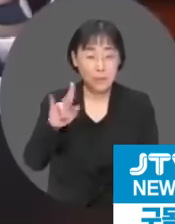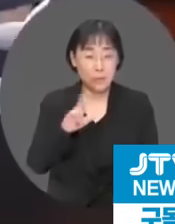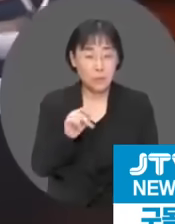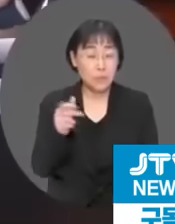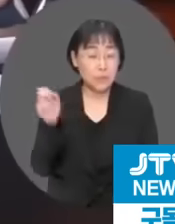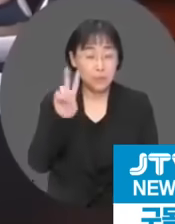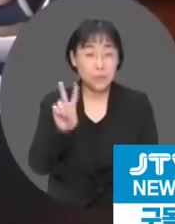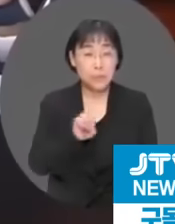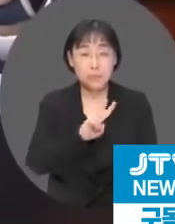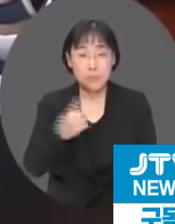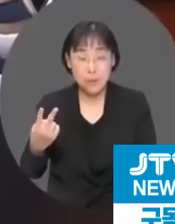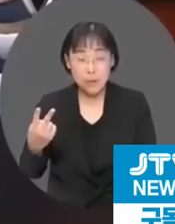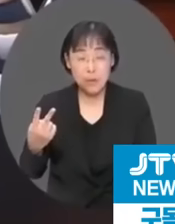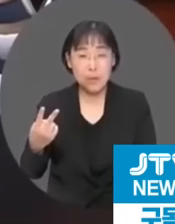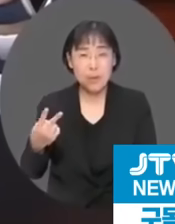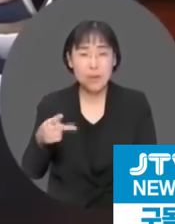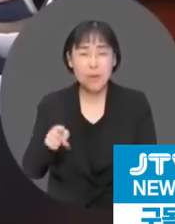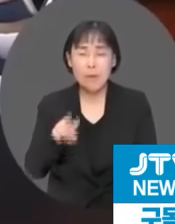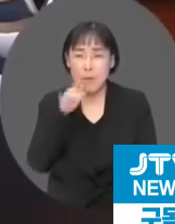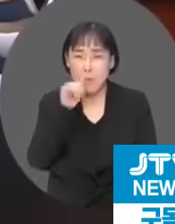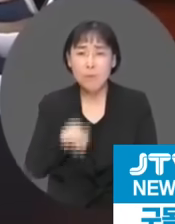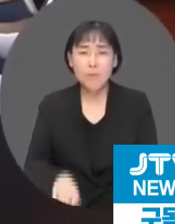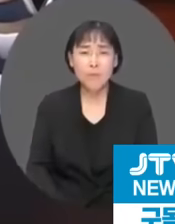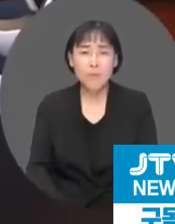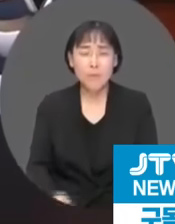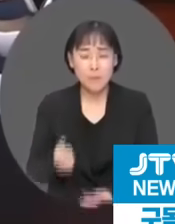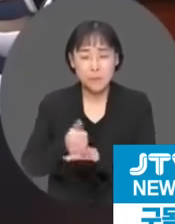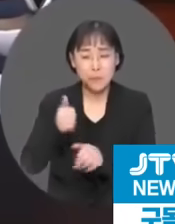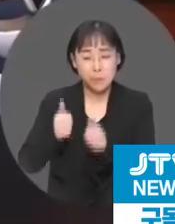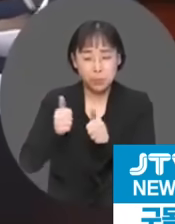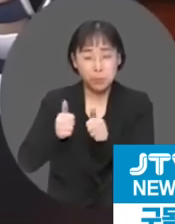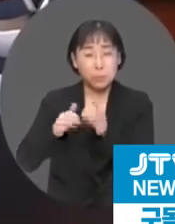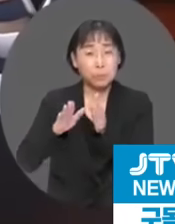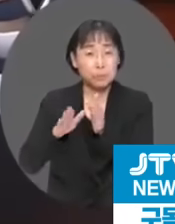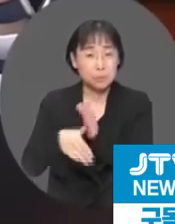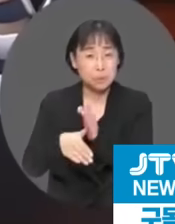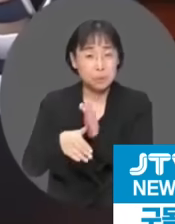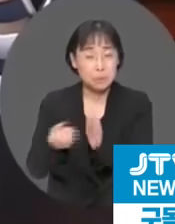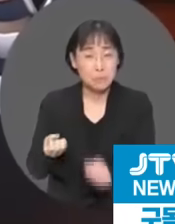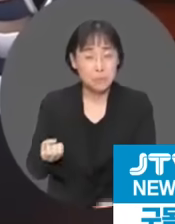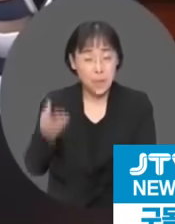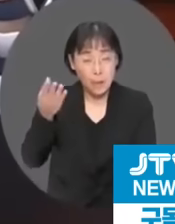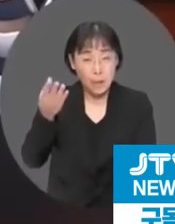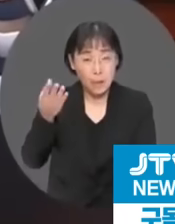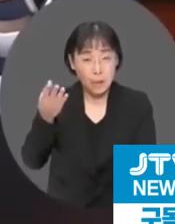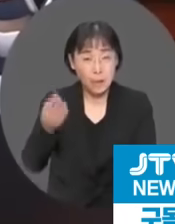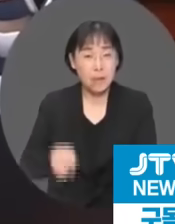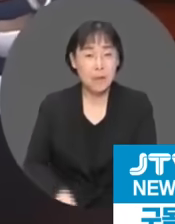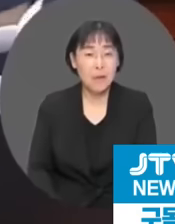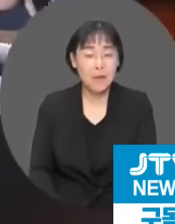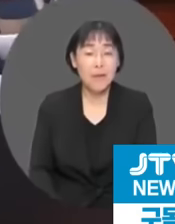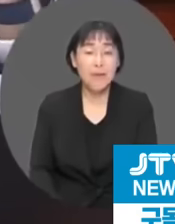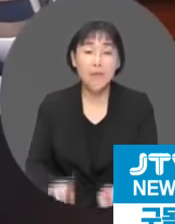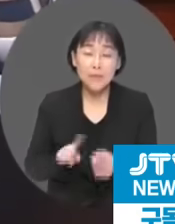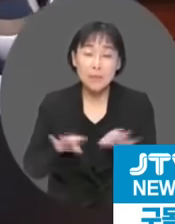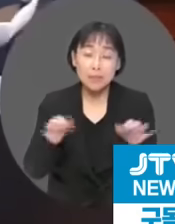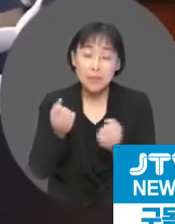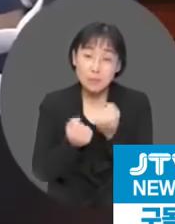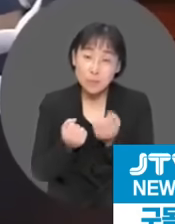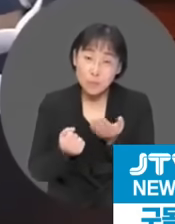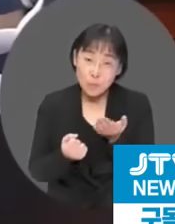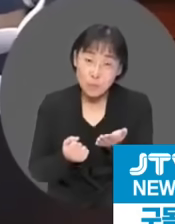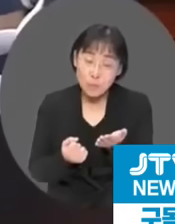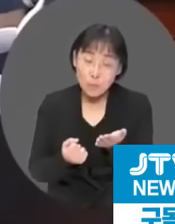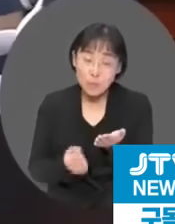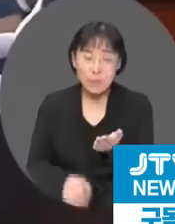급하게 마지막 날 이제 경선 할 수 있는 마지막 날에 구사 그 기사 회생을 합니다 잠깐 설명을 드릴까요 아니요 뭐